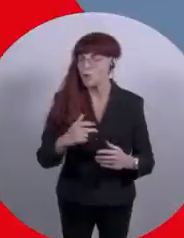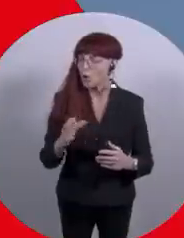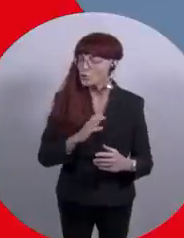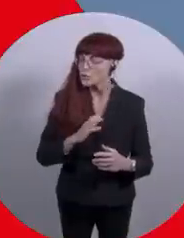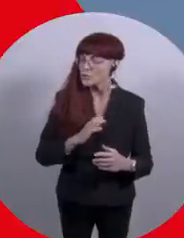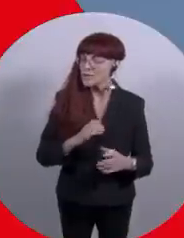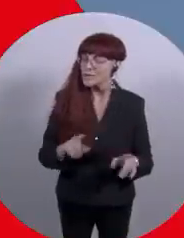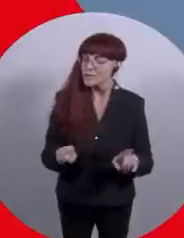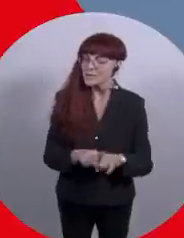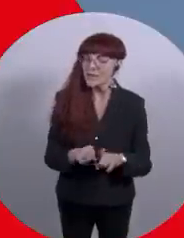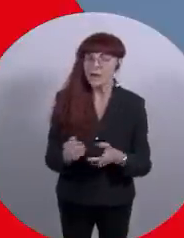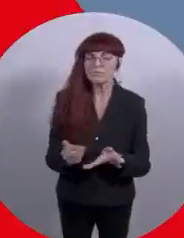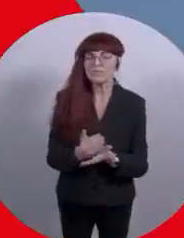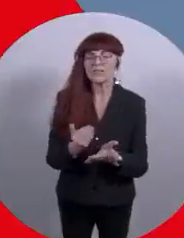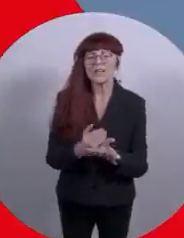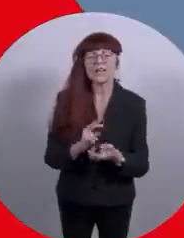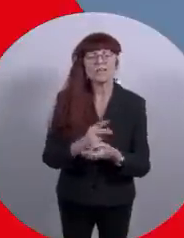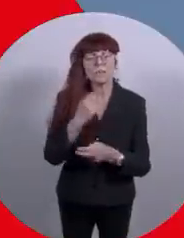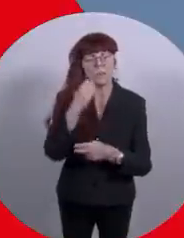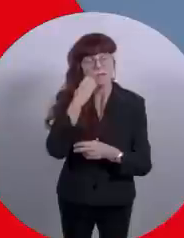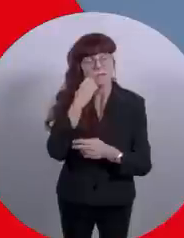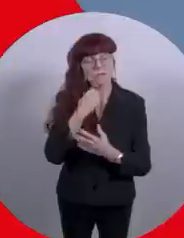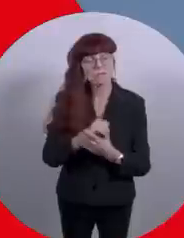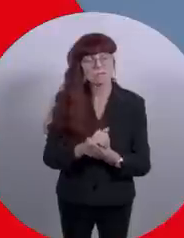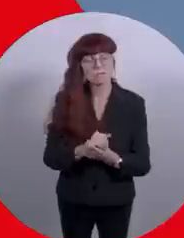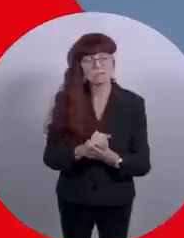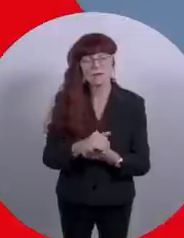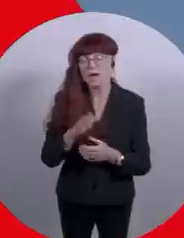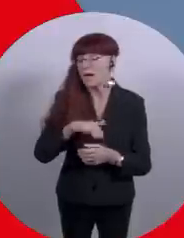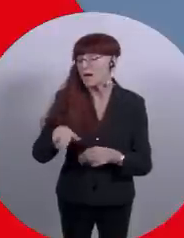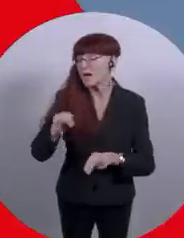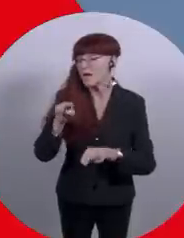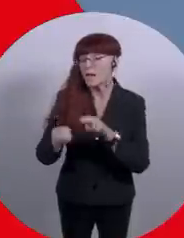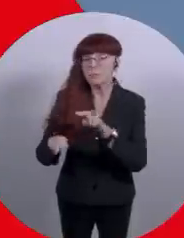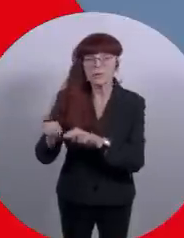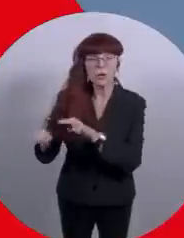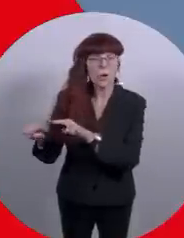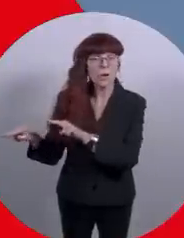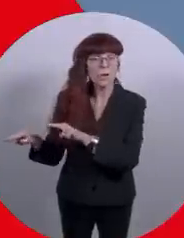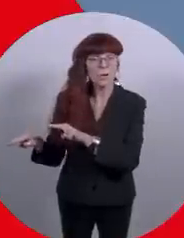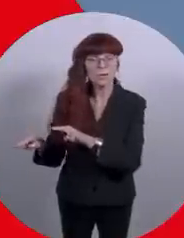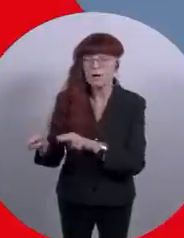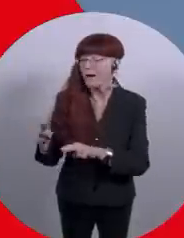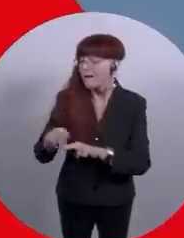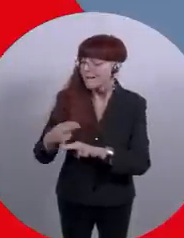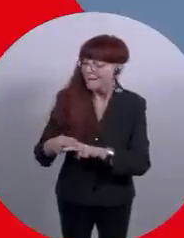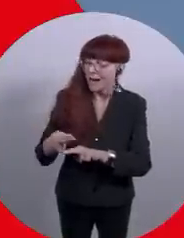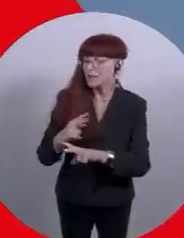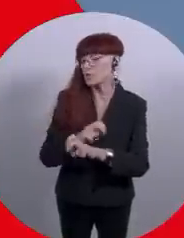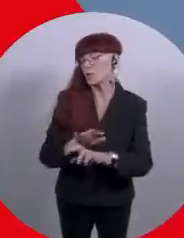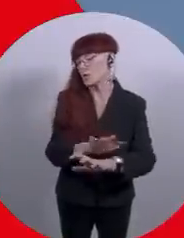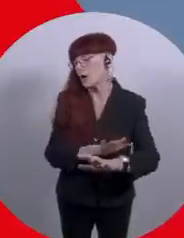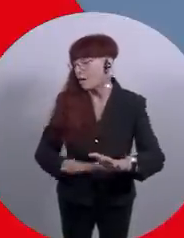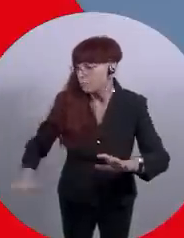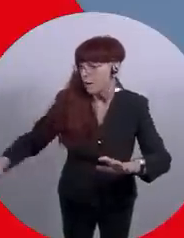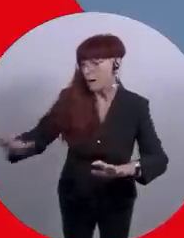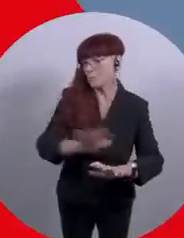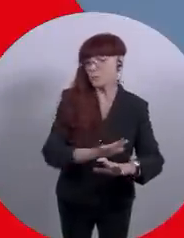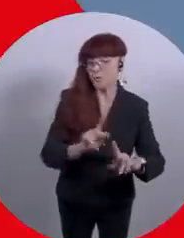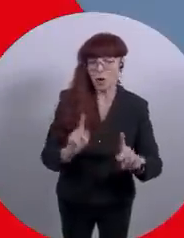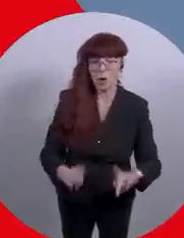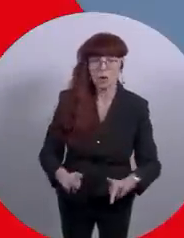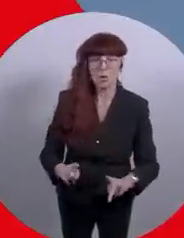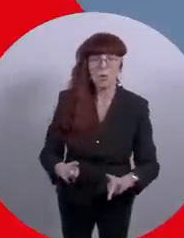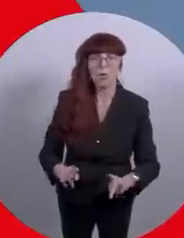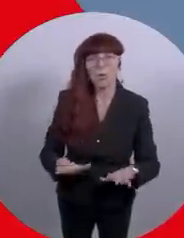gleich viel verdienen wäre männlichen Kollegen Kinderbetreuung flächendeckende Ausbau Grundvoraussetzung für